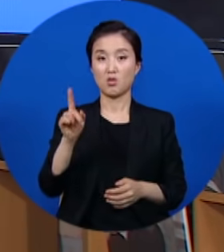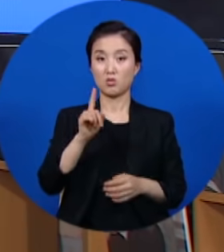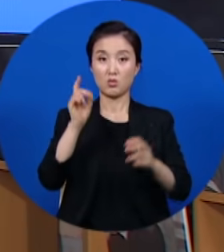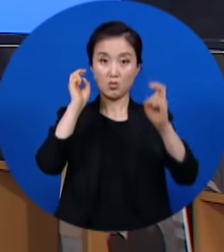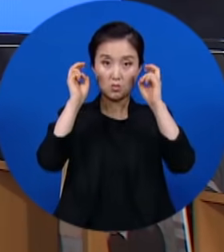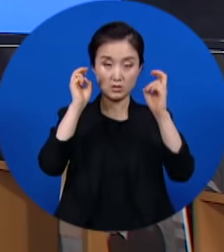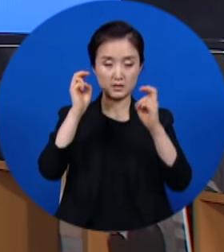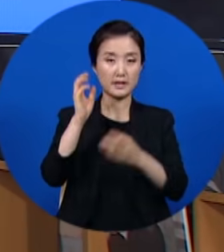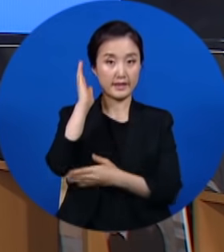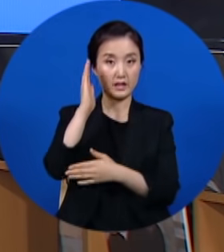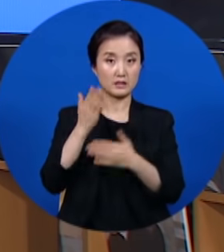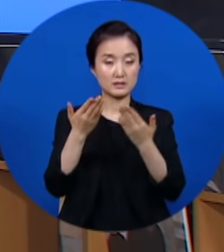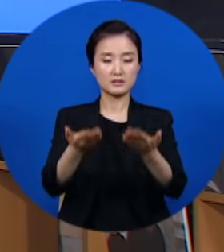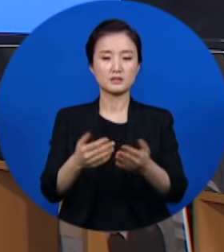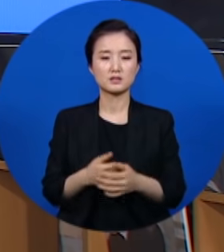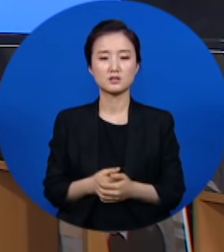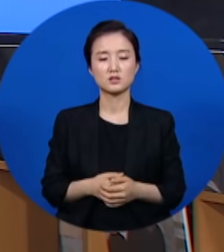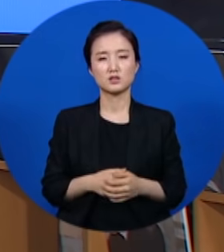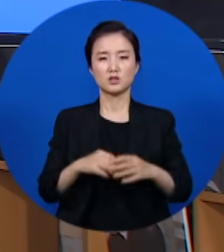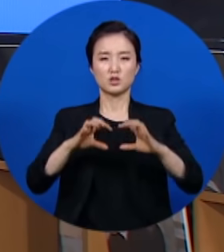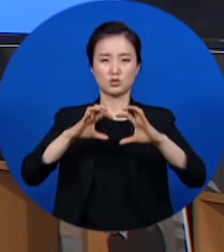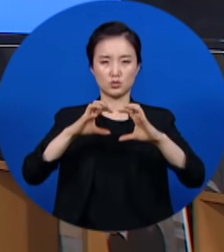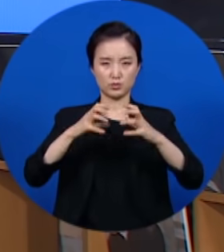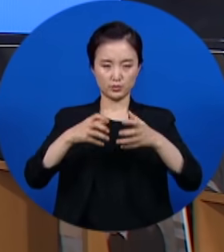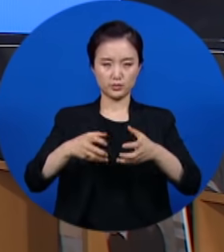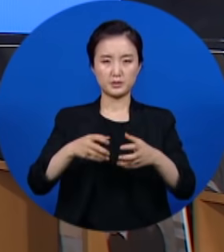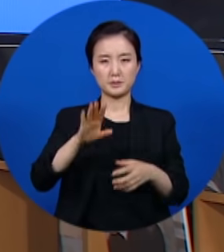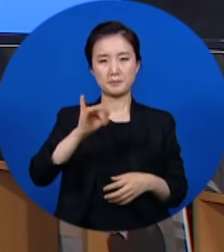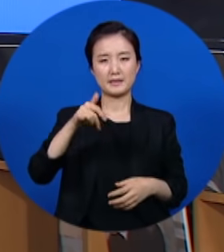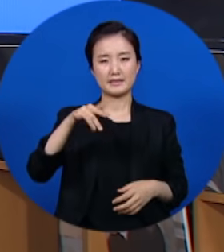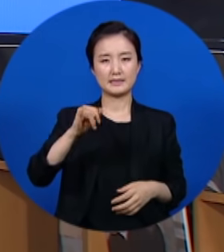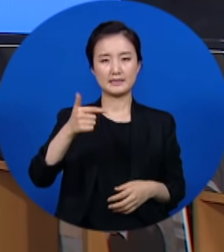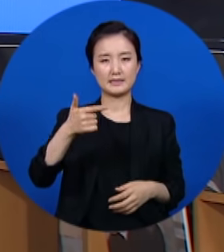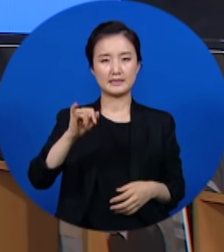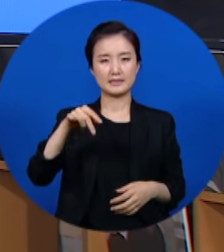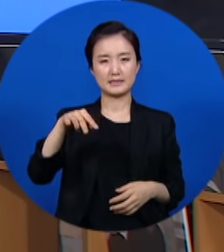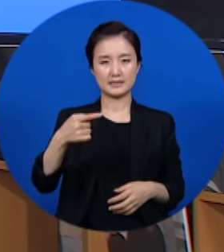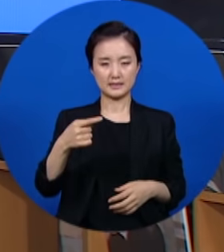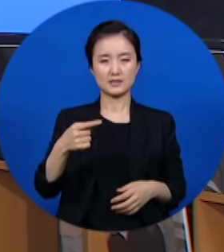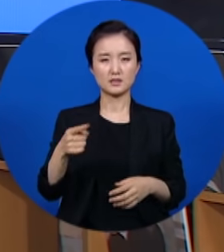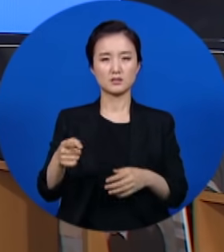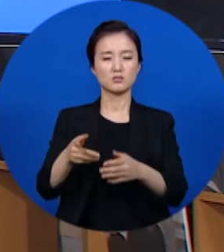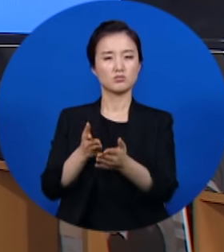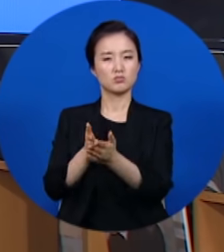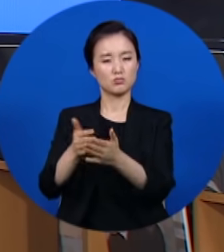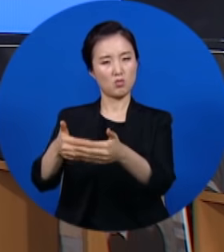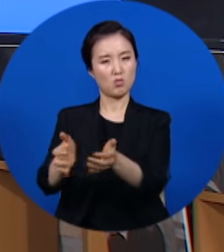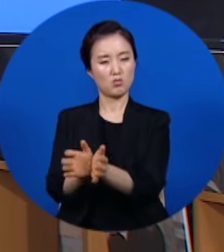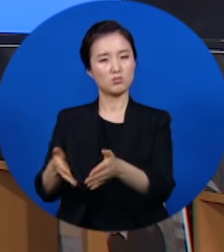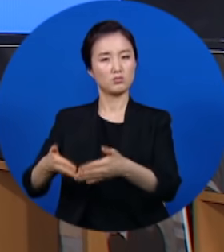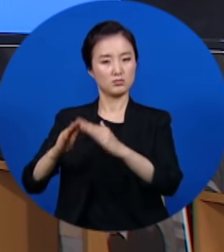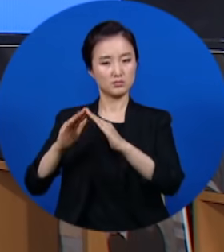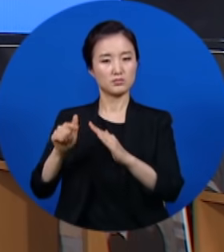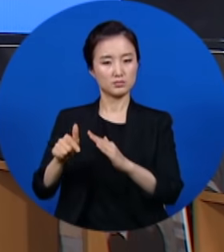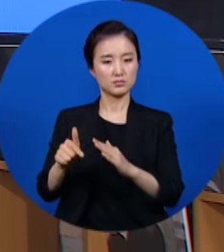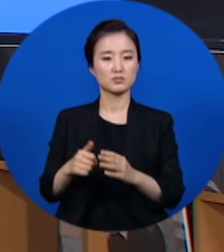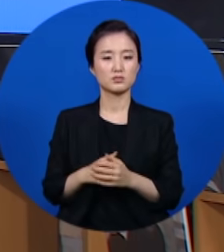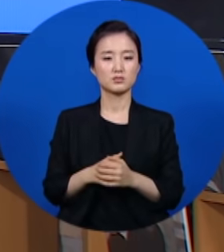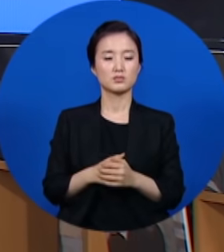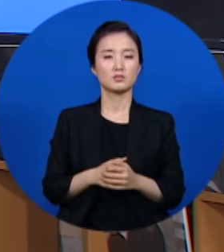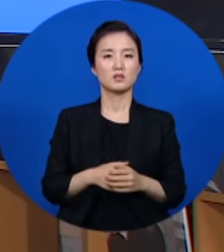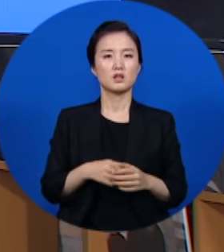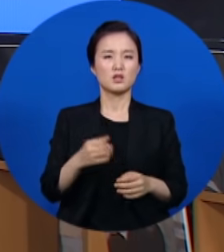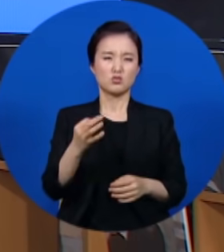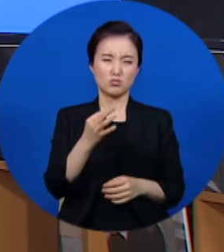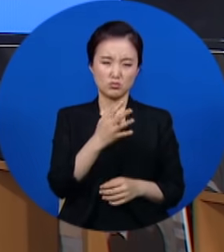국제 비즈니스 라는 부상 하나 생겼는데 스카이 당 나와서 미국 유학해 가지고 영어 유창한 애들을 고액